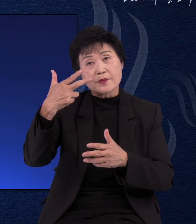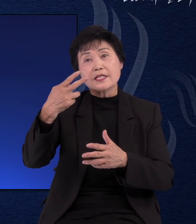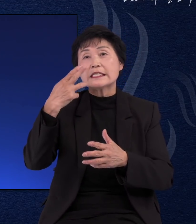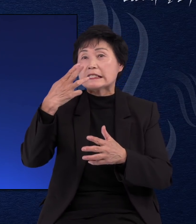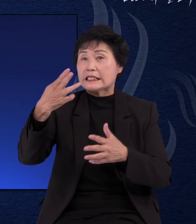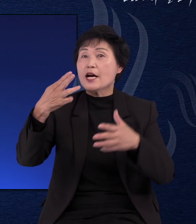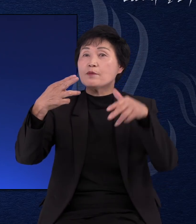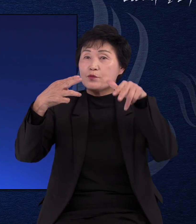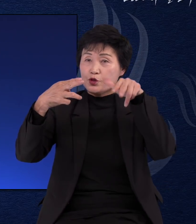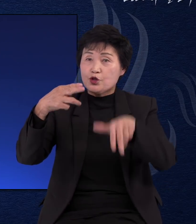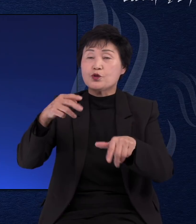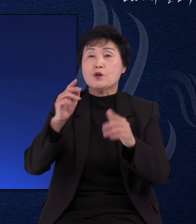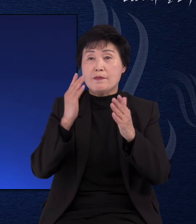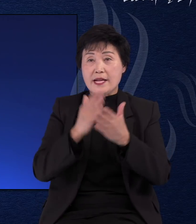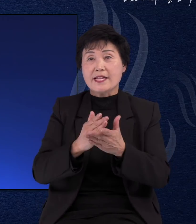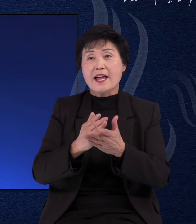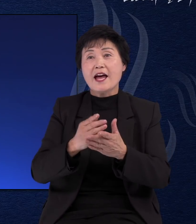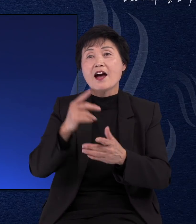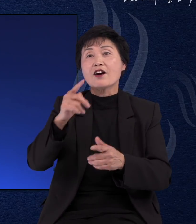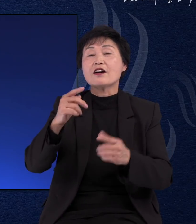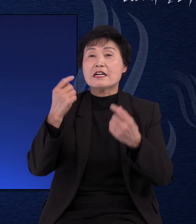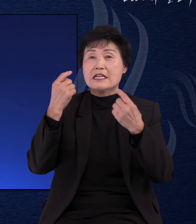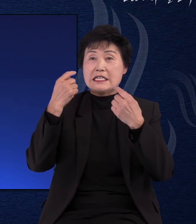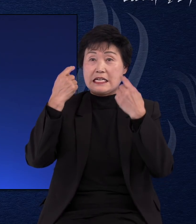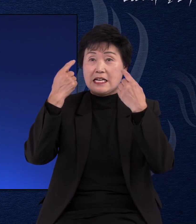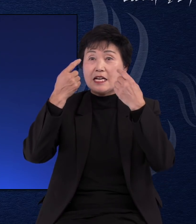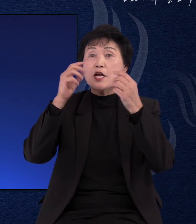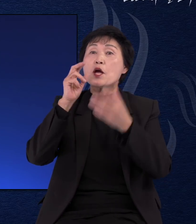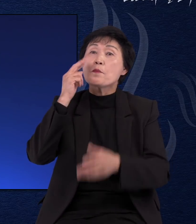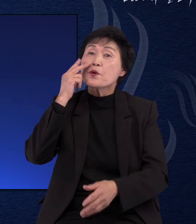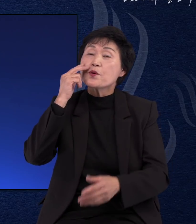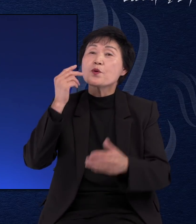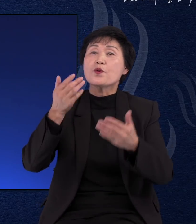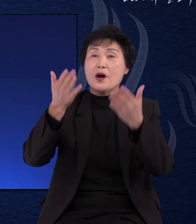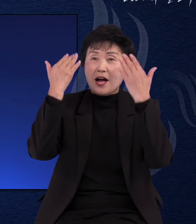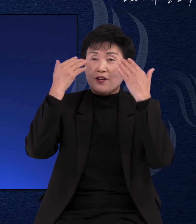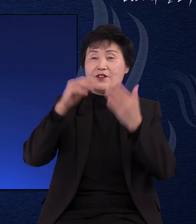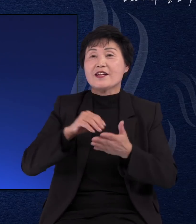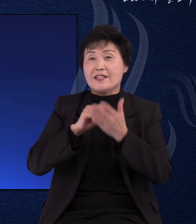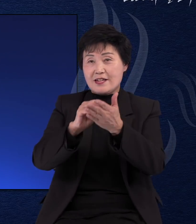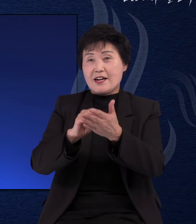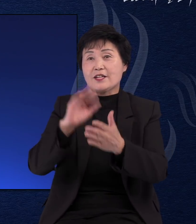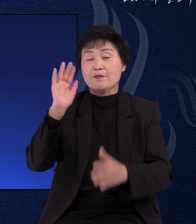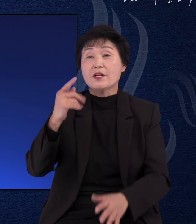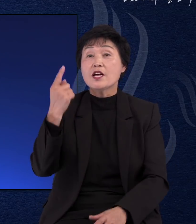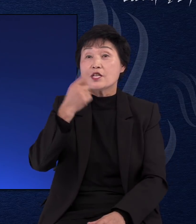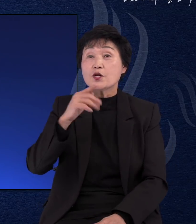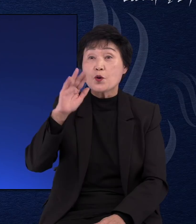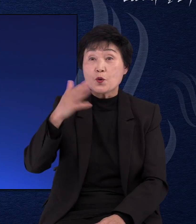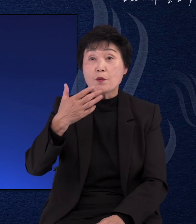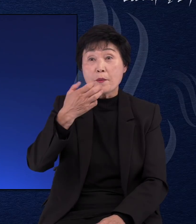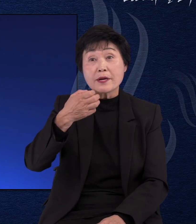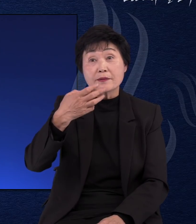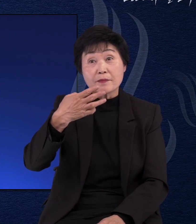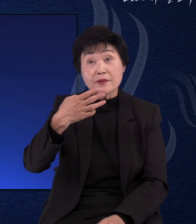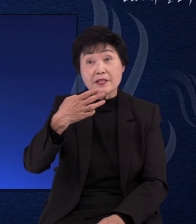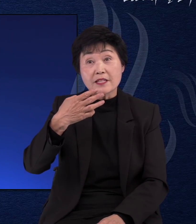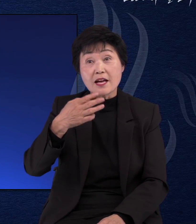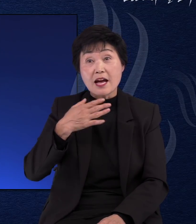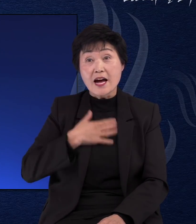있는 사우스웨스턴 신학교를 가게 됩니다. 여러분 1998년도 기억나십니까? 6.25 이래로 가장 어려웠다고